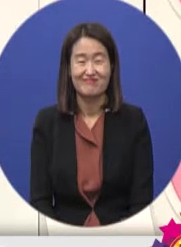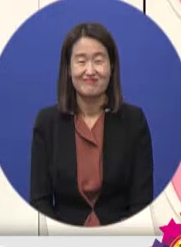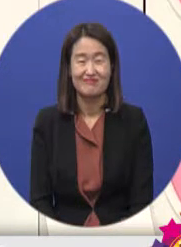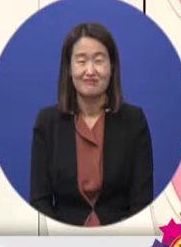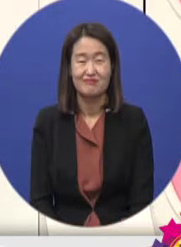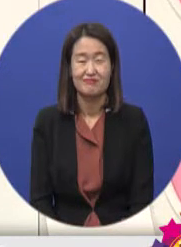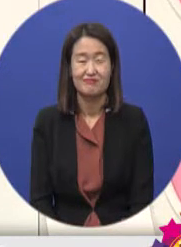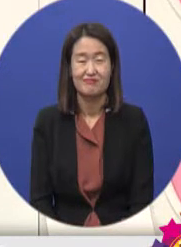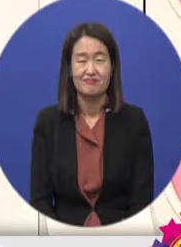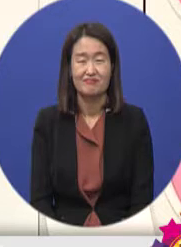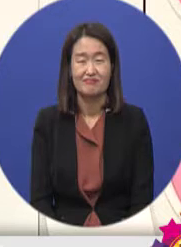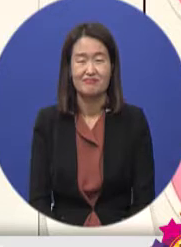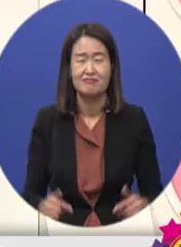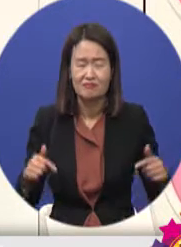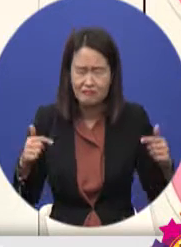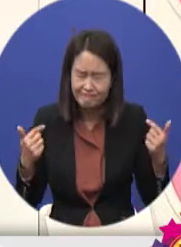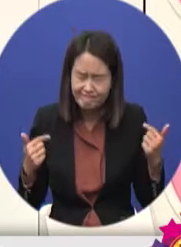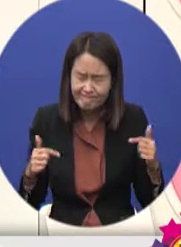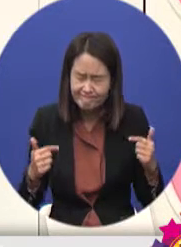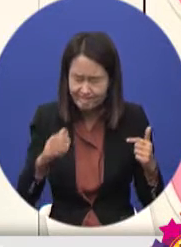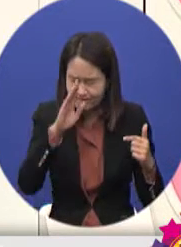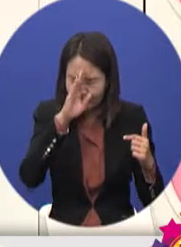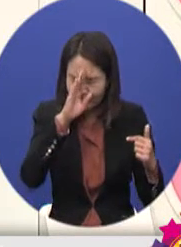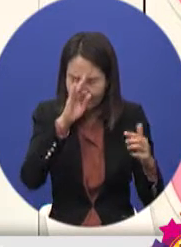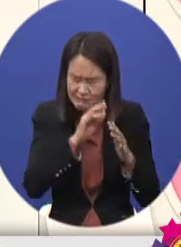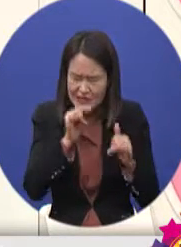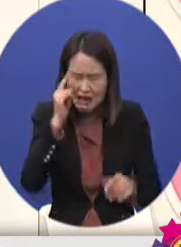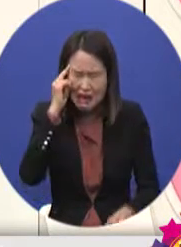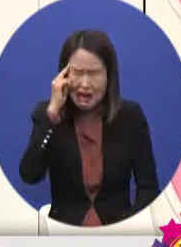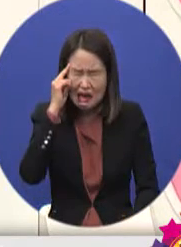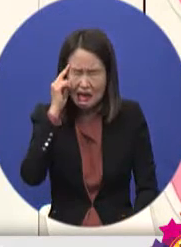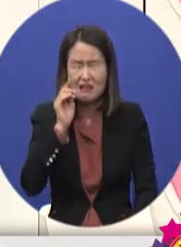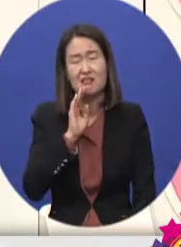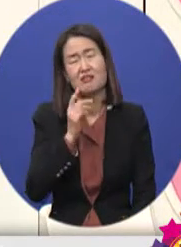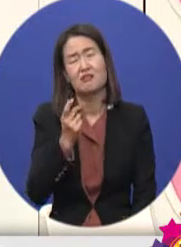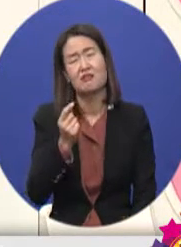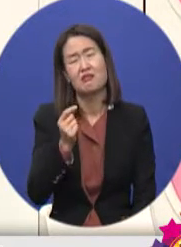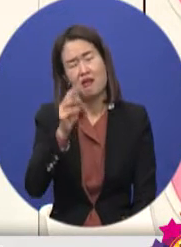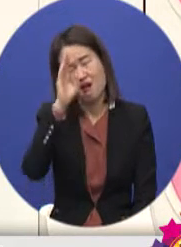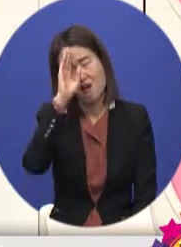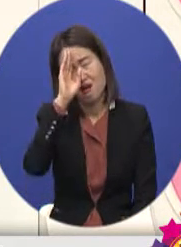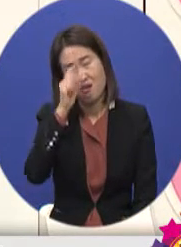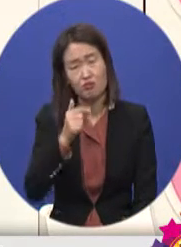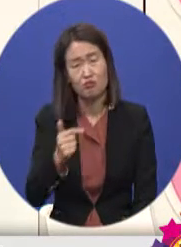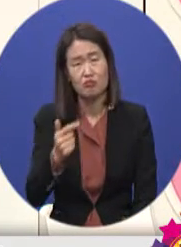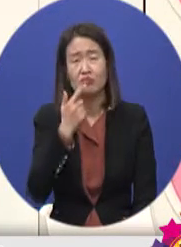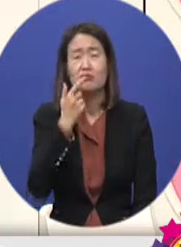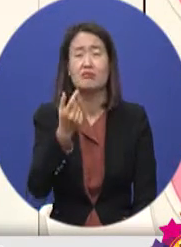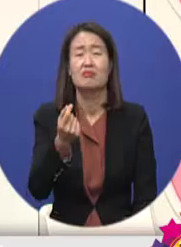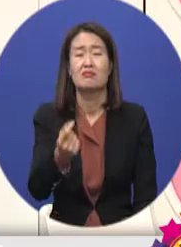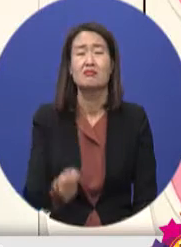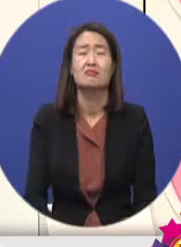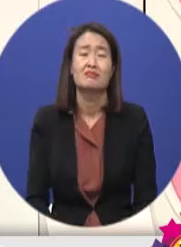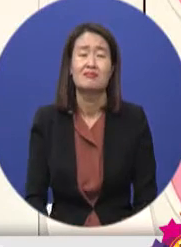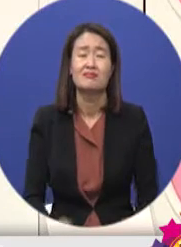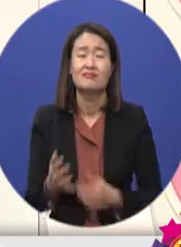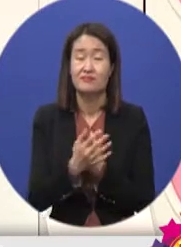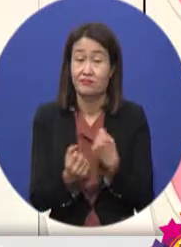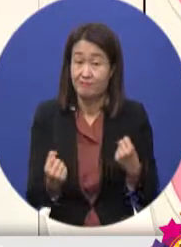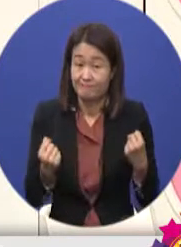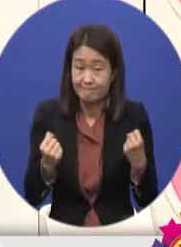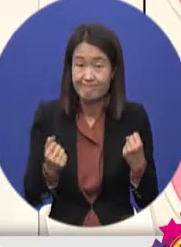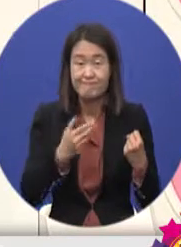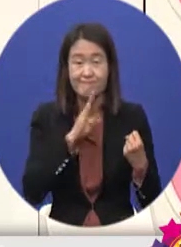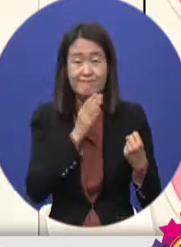그래서 이, 늘 아픈 분들 가끔 생각하면 아이고 얼마나 아프실까. 맞아요. 네, 이렇게 건강한 것도